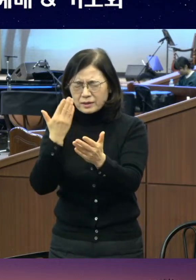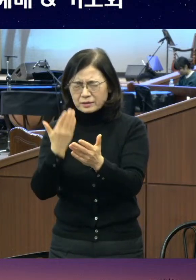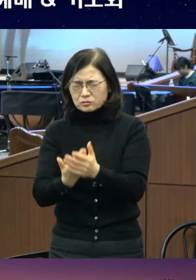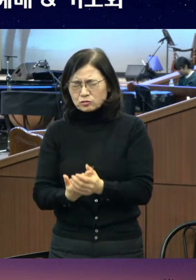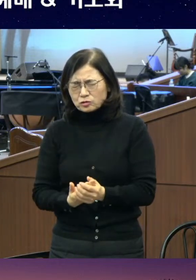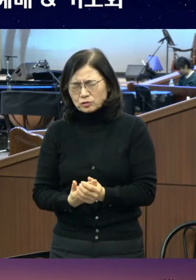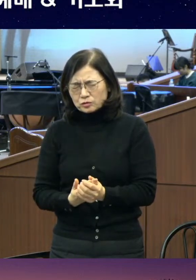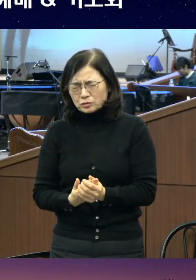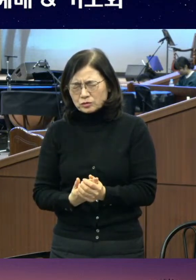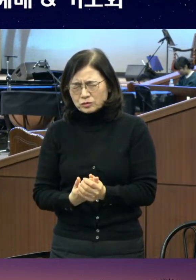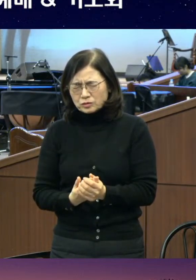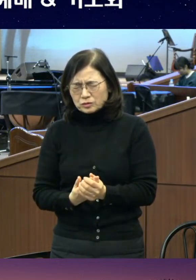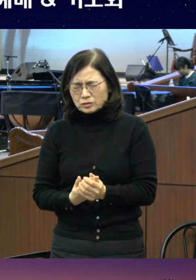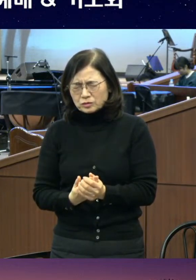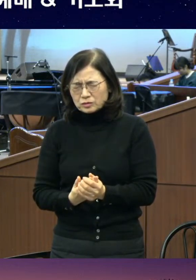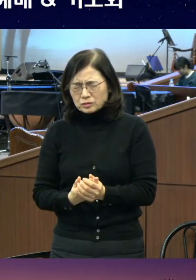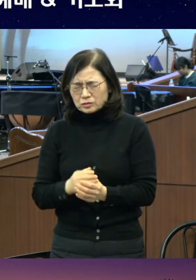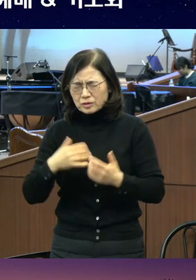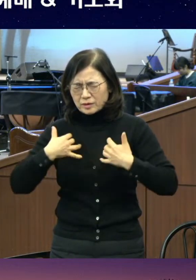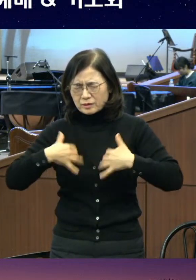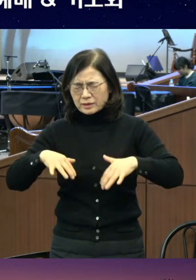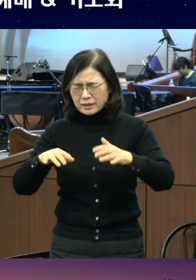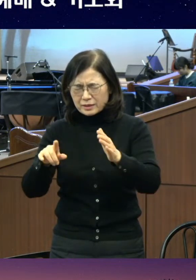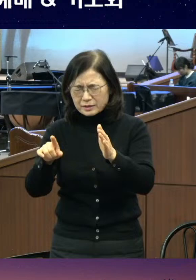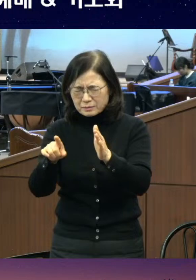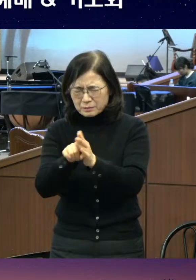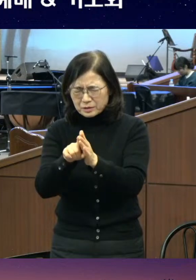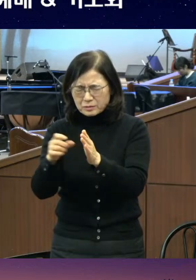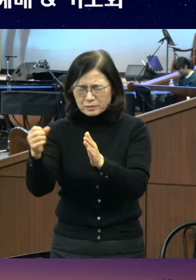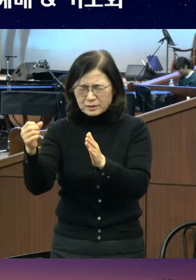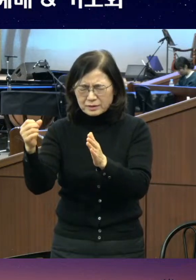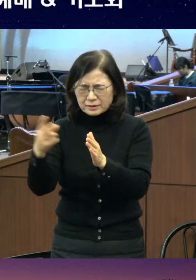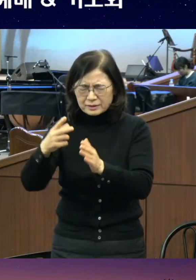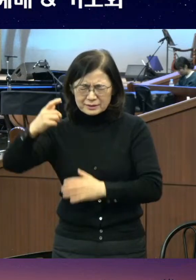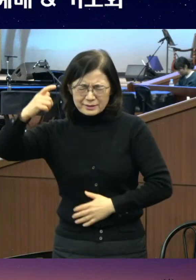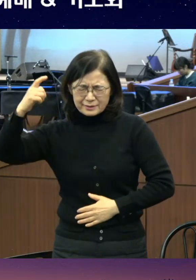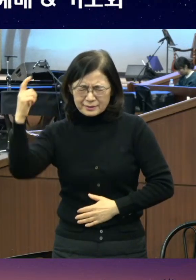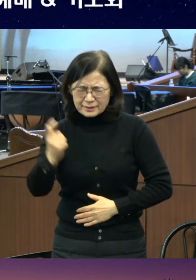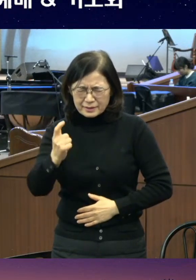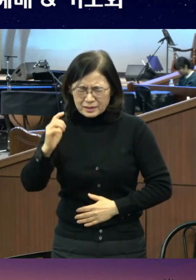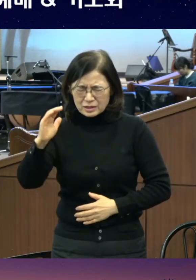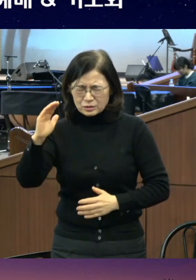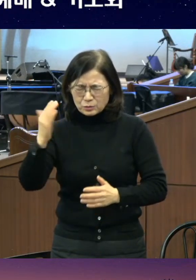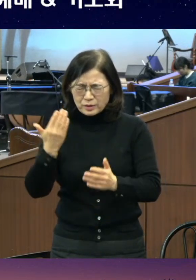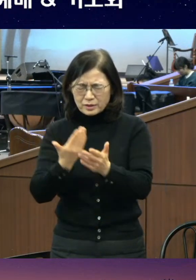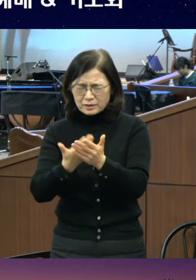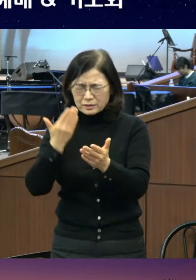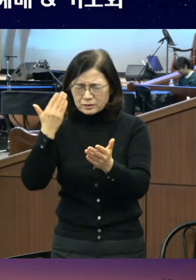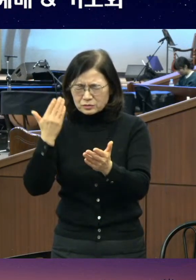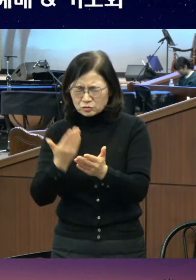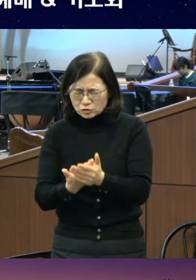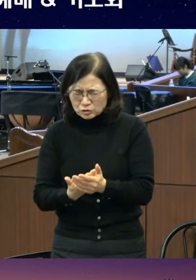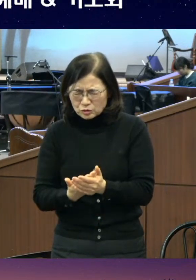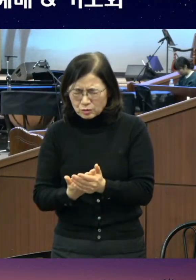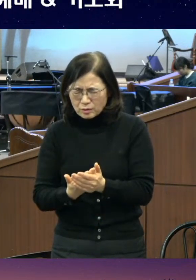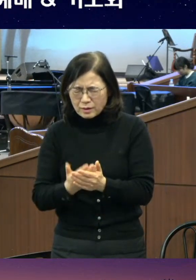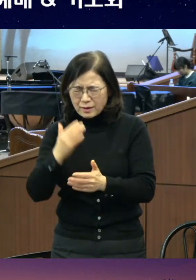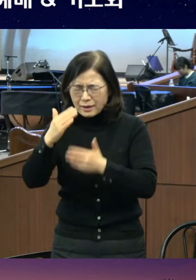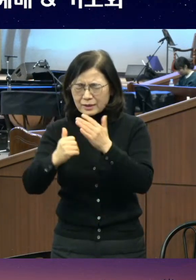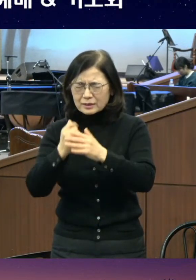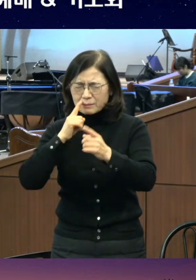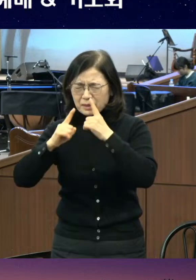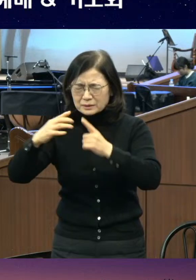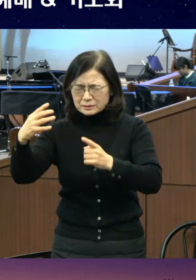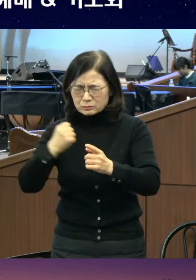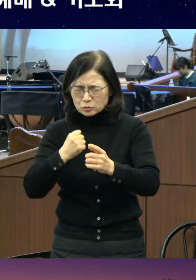시달리며 우리도 모르게 연약해져 있는 믿음이 다시 단단해지는 밤 되게 하여 주시옵시고 말씀으로